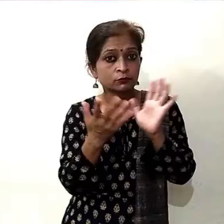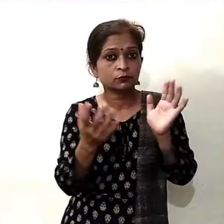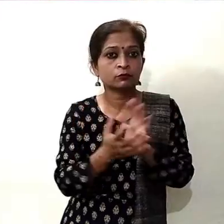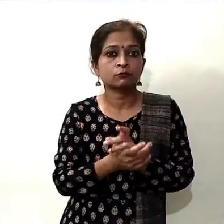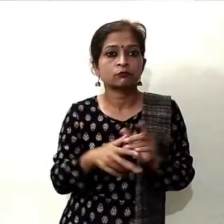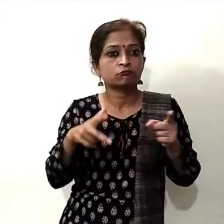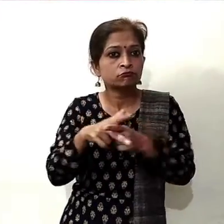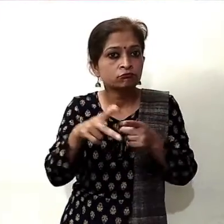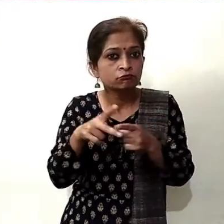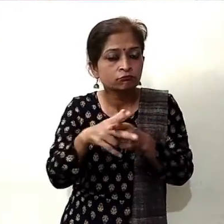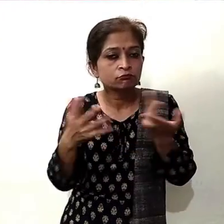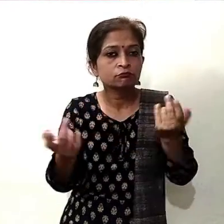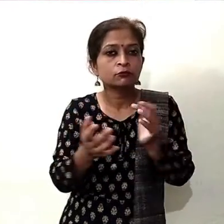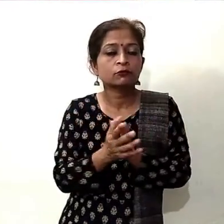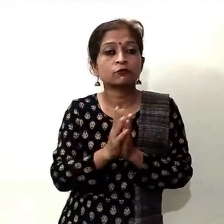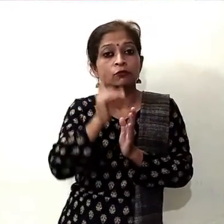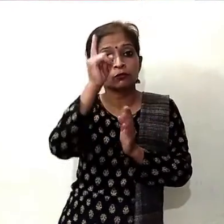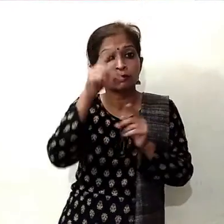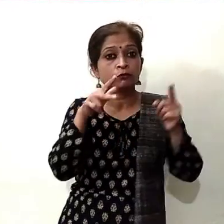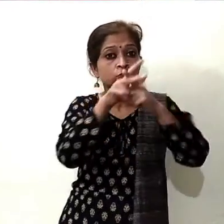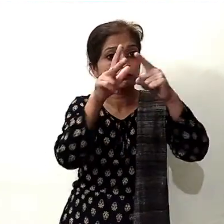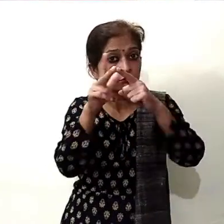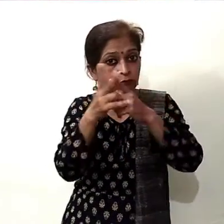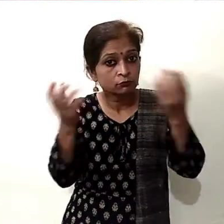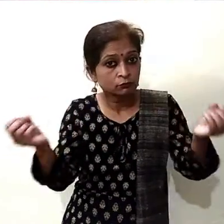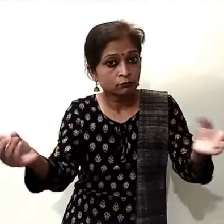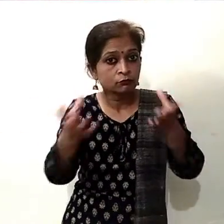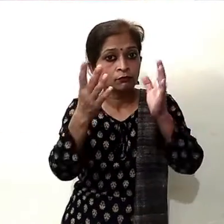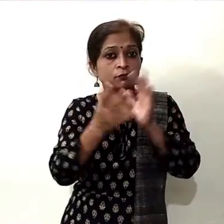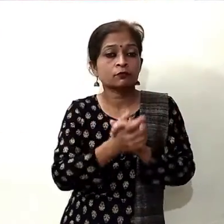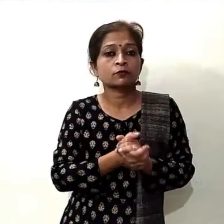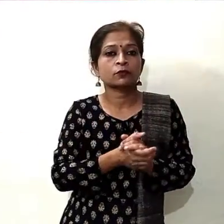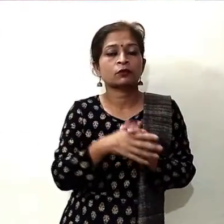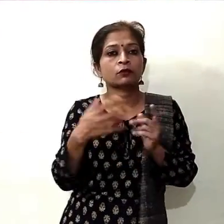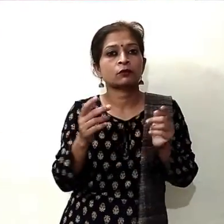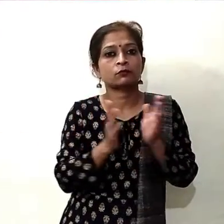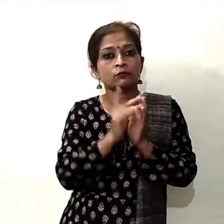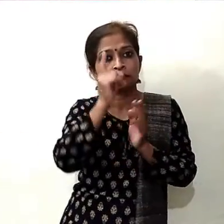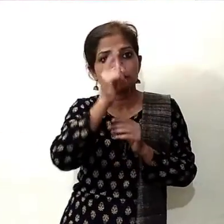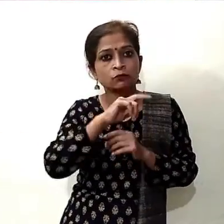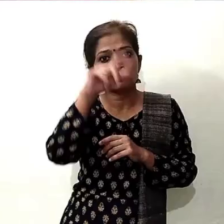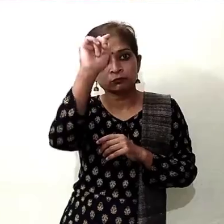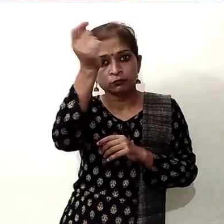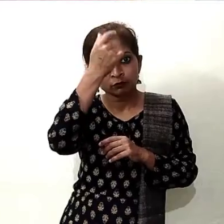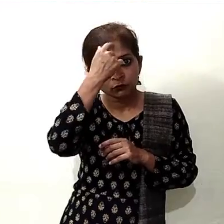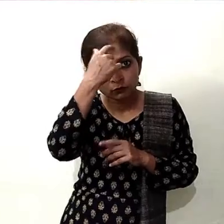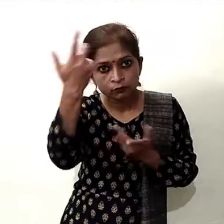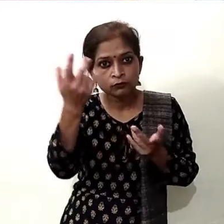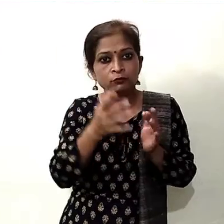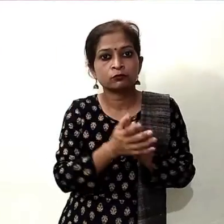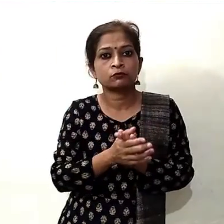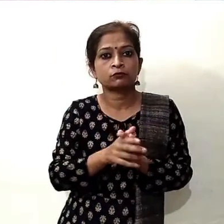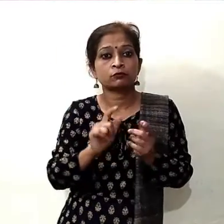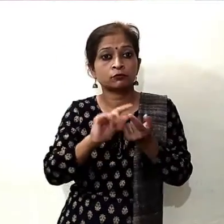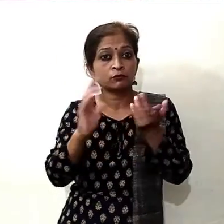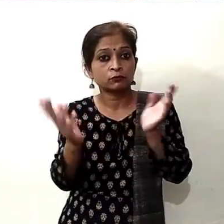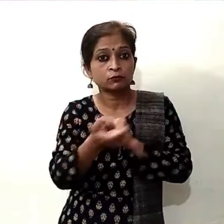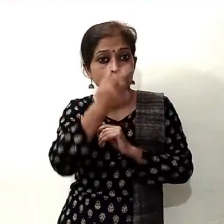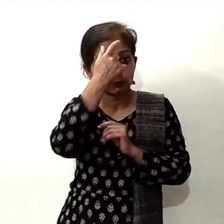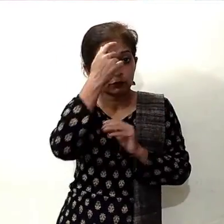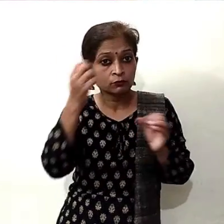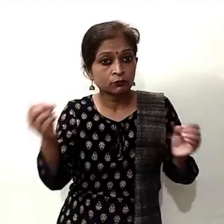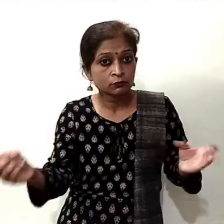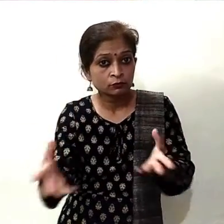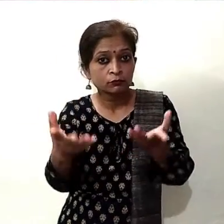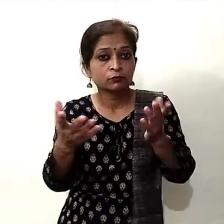परेशान किया, फिर देवताओं को परेशान किया। अब जब देवताओं को परेशान किया, पृथ्वी को परेशान किया,